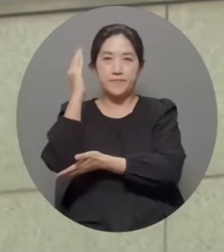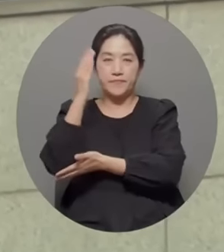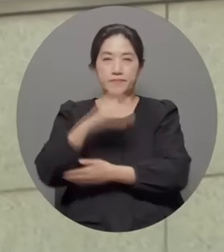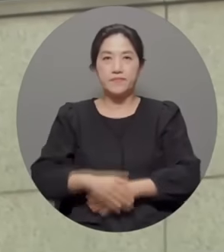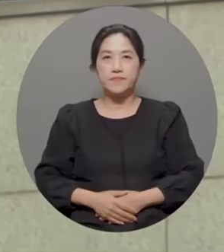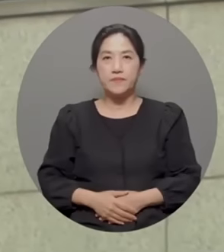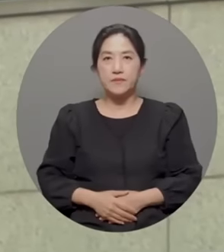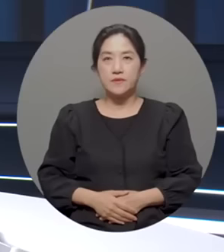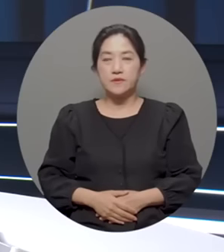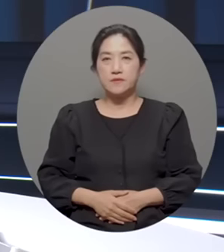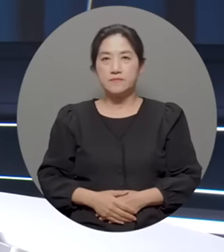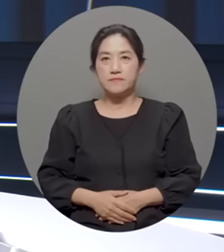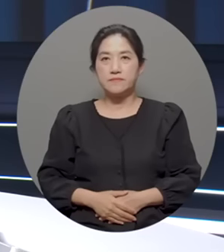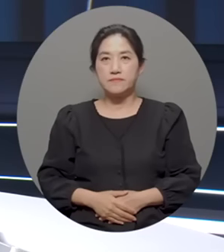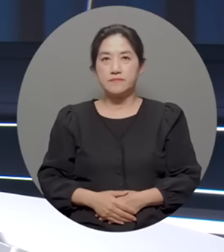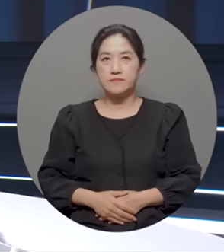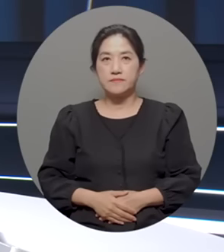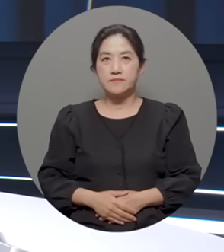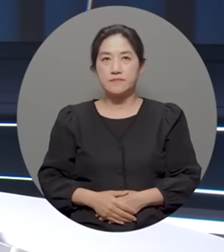김민찬입니다.